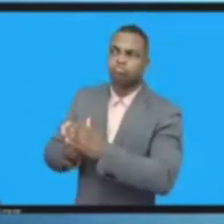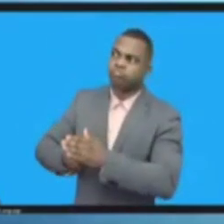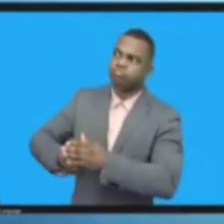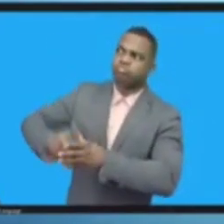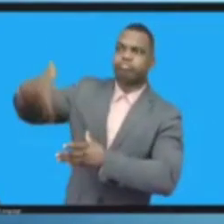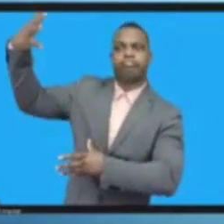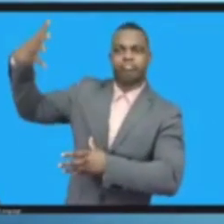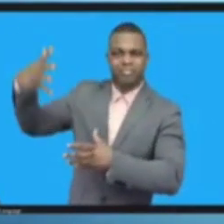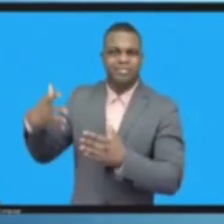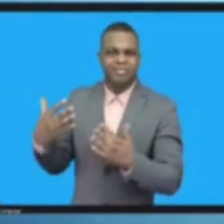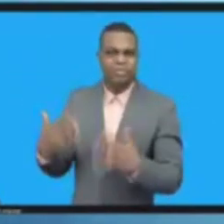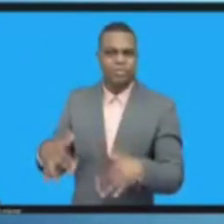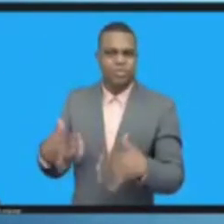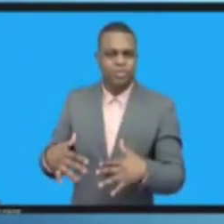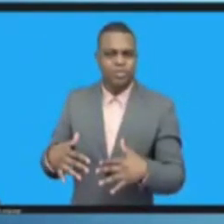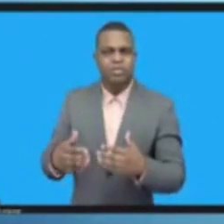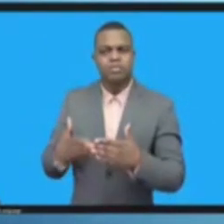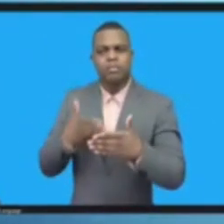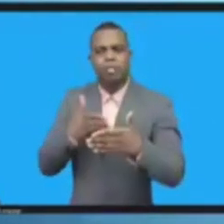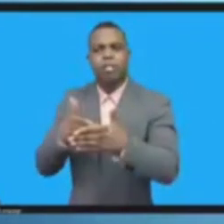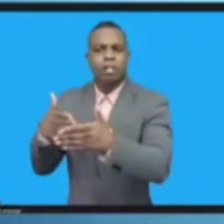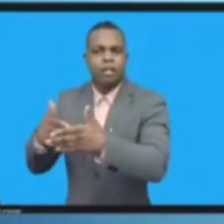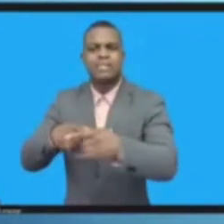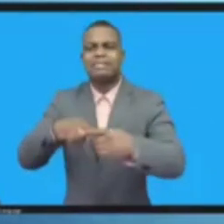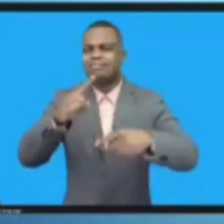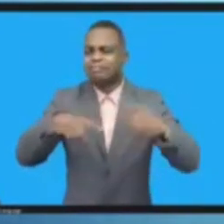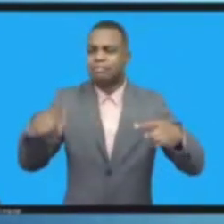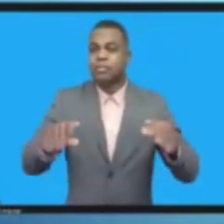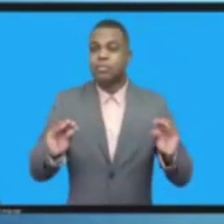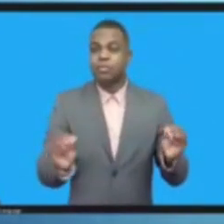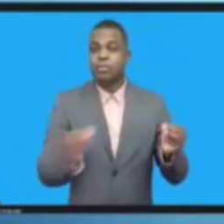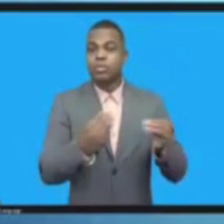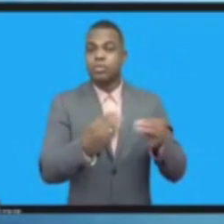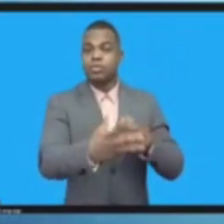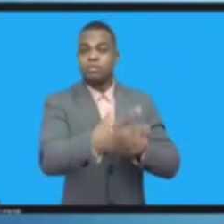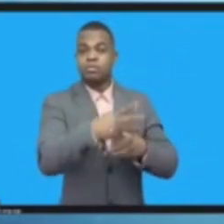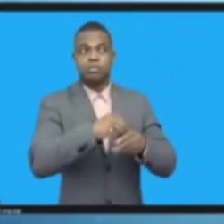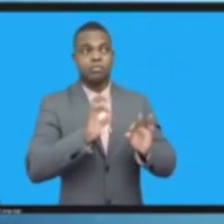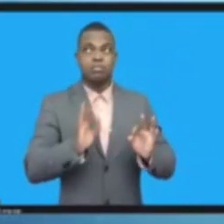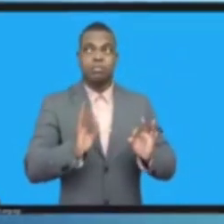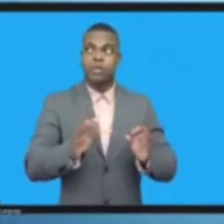souvent l'Internet et également